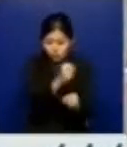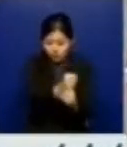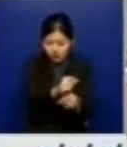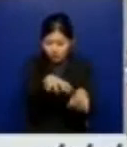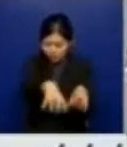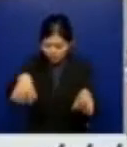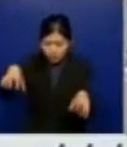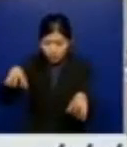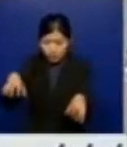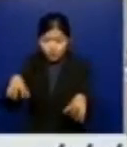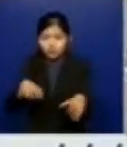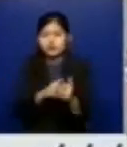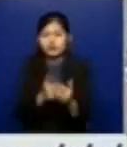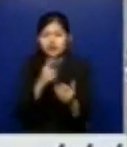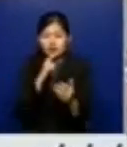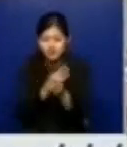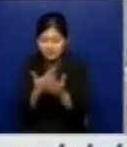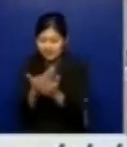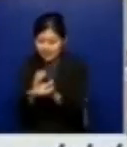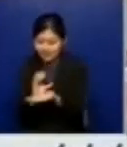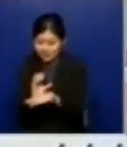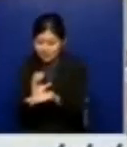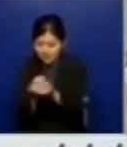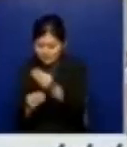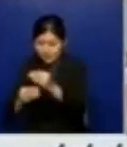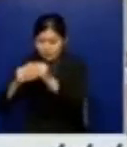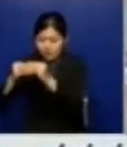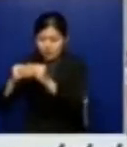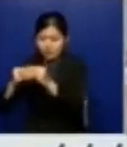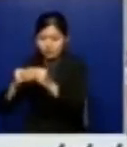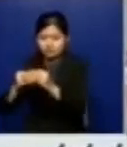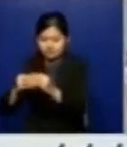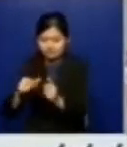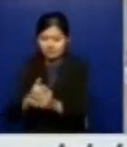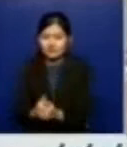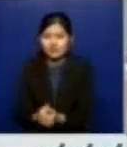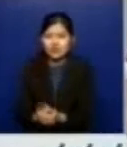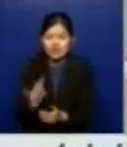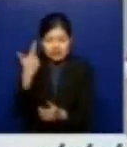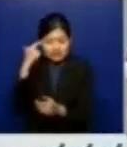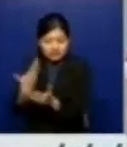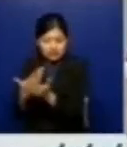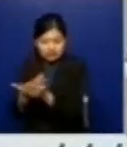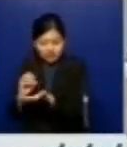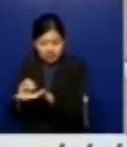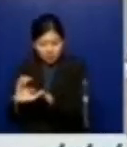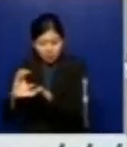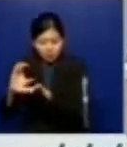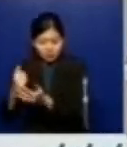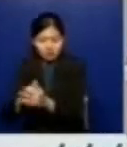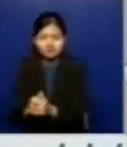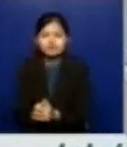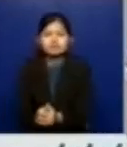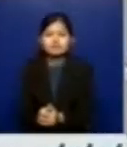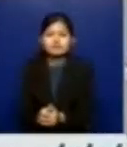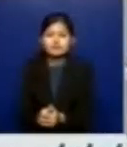การเพิ่มเม็ดเงินเขาออกไปเท่าไหร่ก็จะเพิ่มเป็นมูลค่าเข้าไปเท่านั้นแล้วคิดค่าบำรุงรักษาตามนั้นครับซึ่งจ